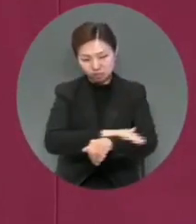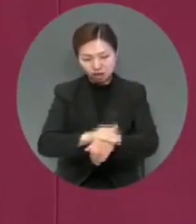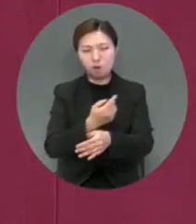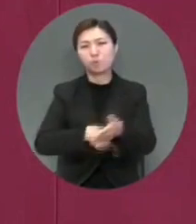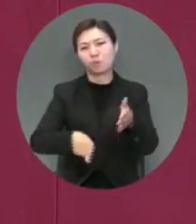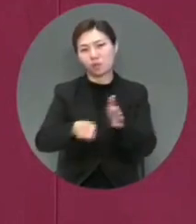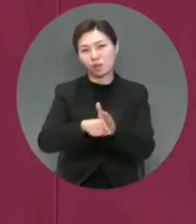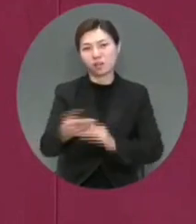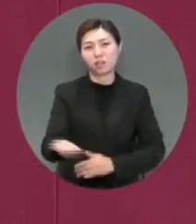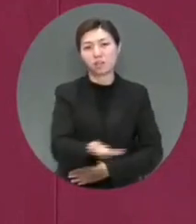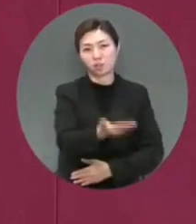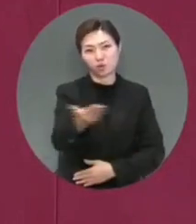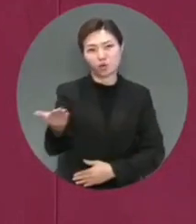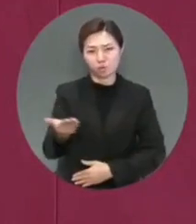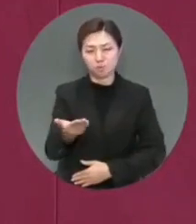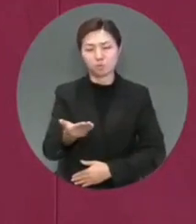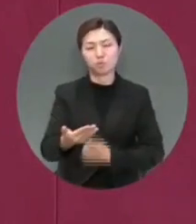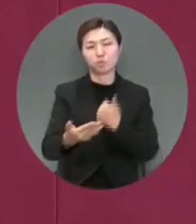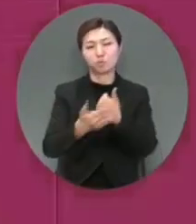당부드립니다.